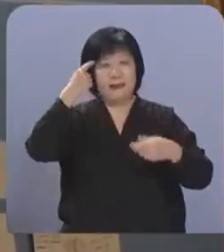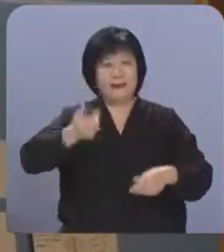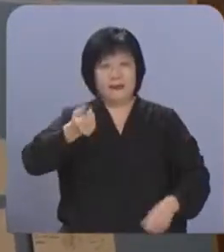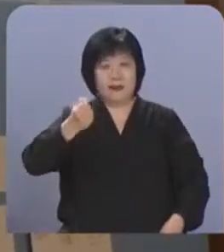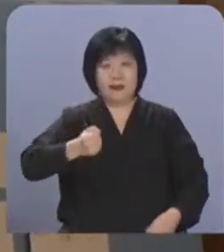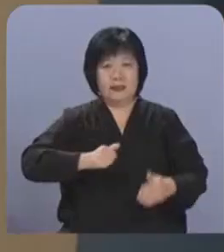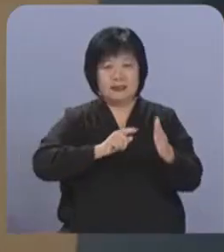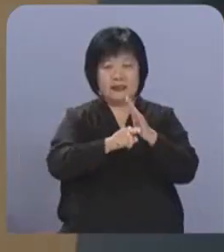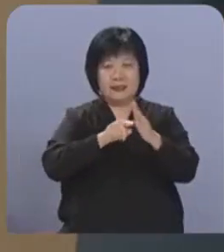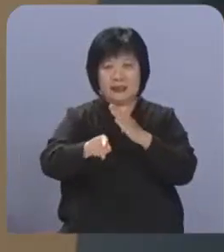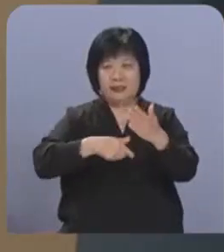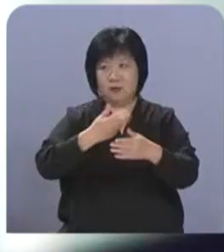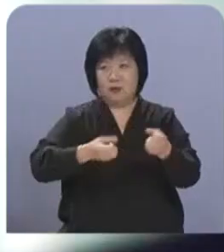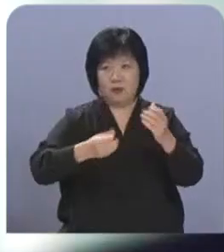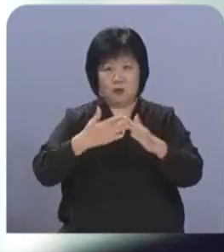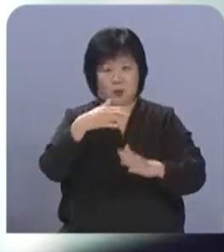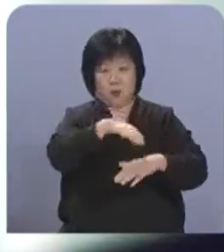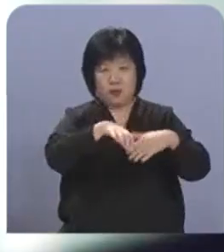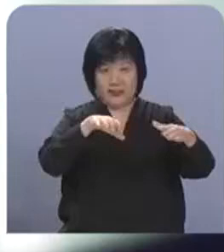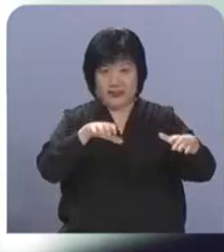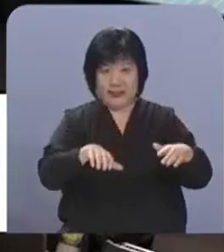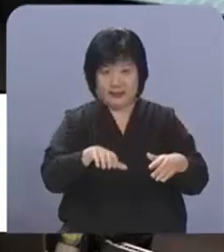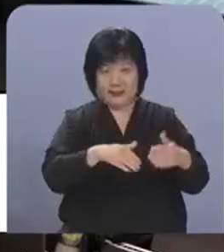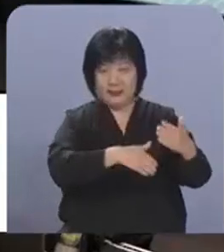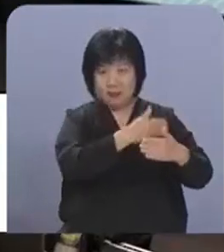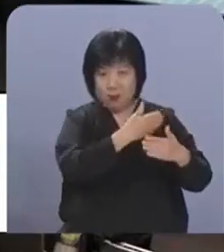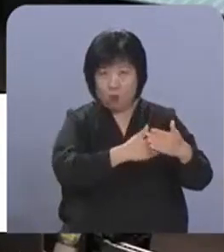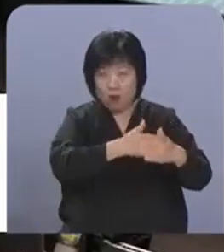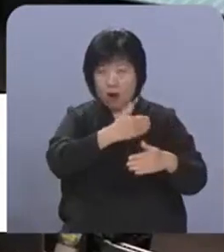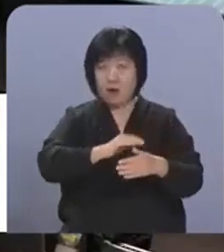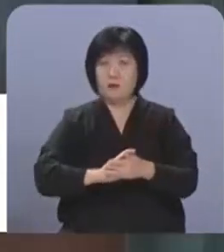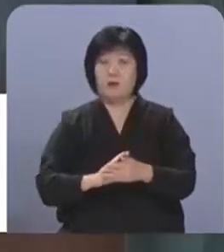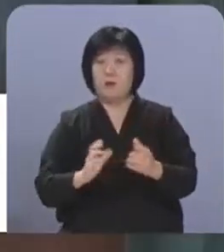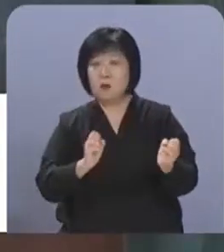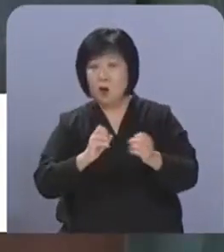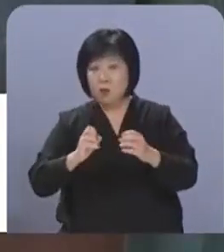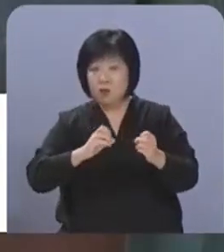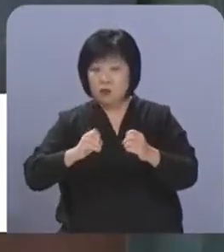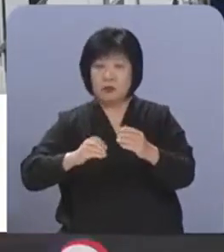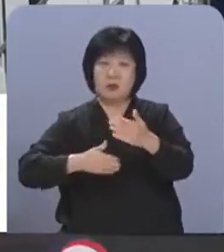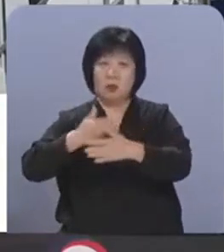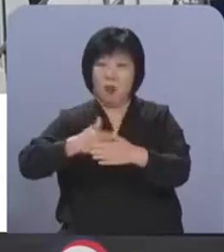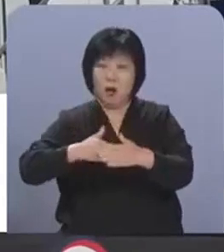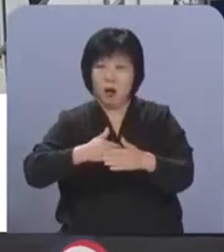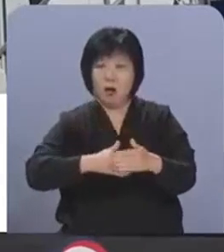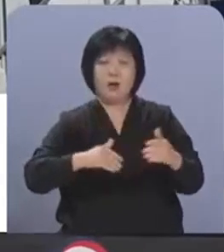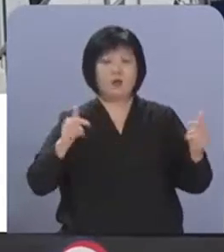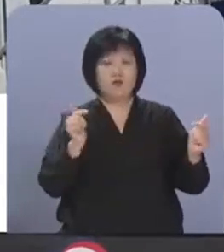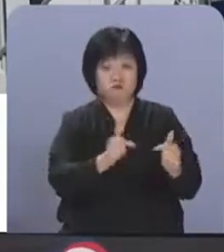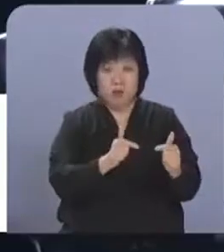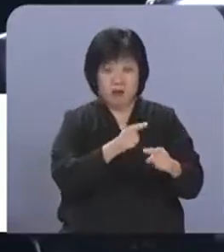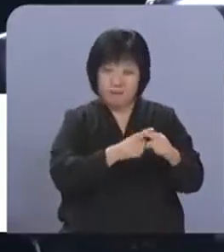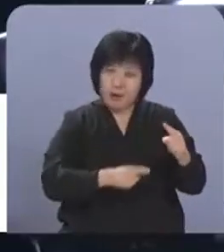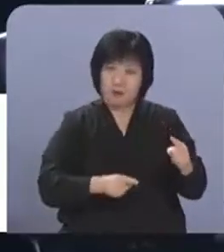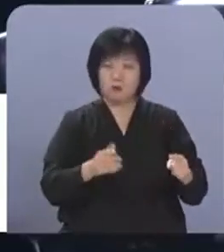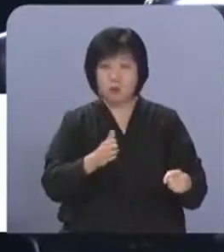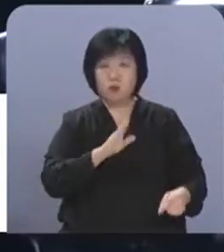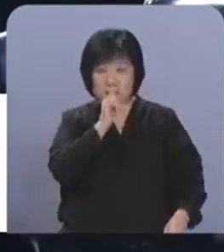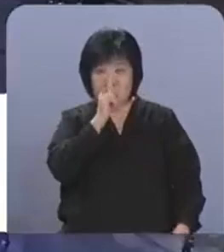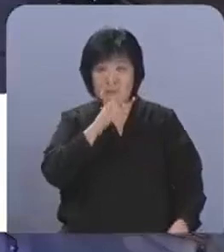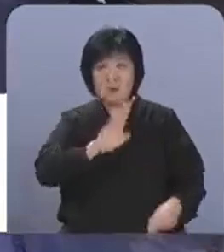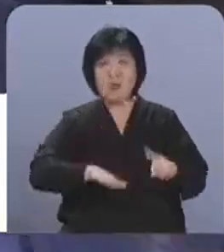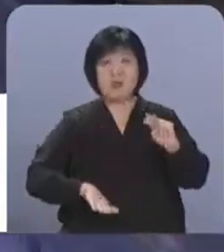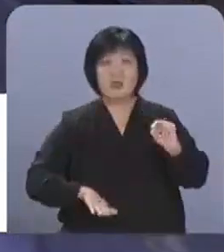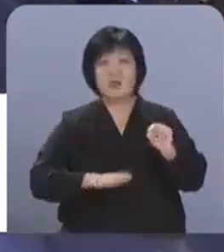찾아가는 영화제 동네방네 비프와 커뮤니티 비프도 규모는 절반 정도 줄었지만 2만 명가량이